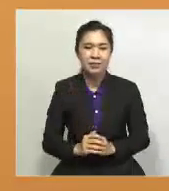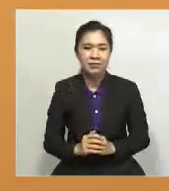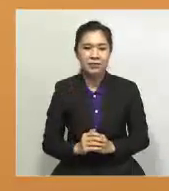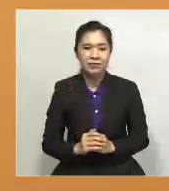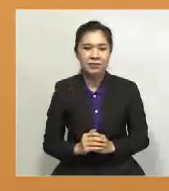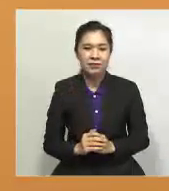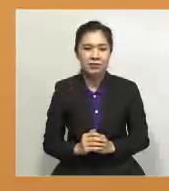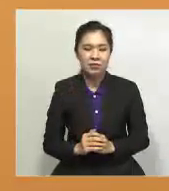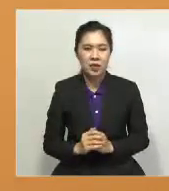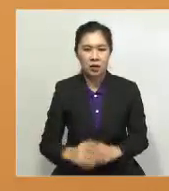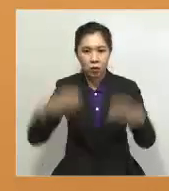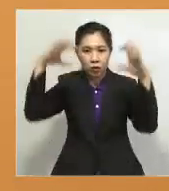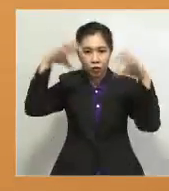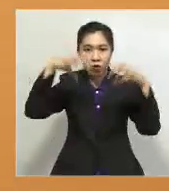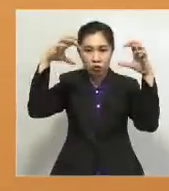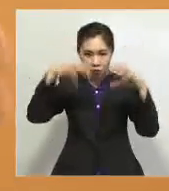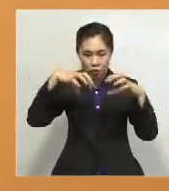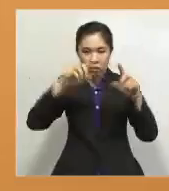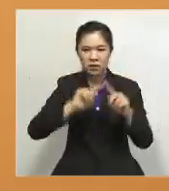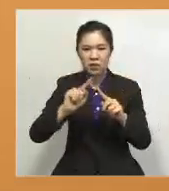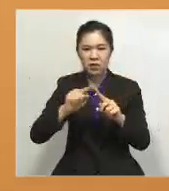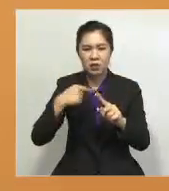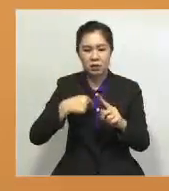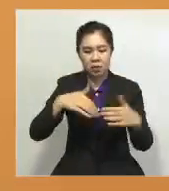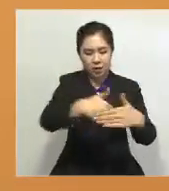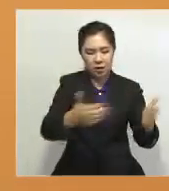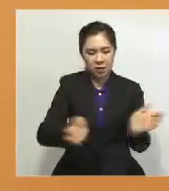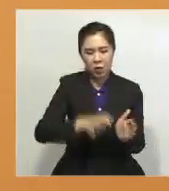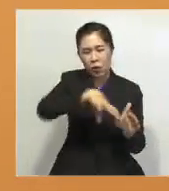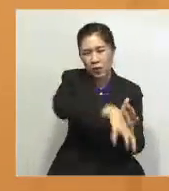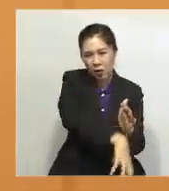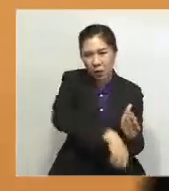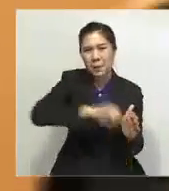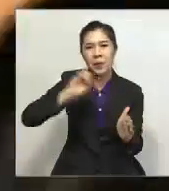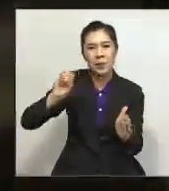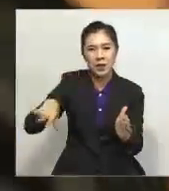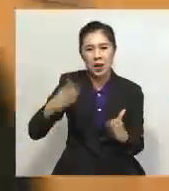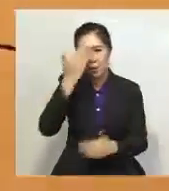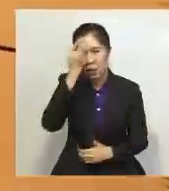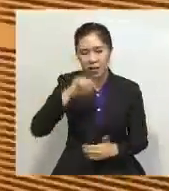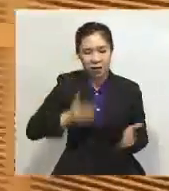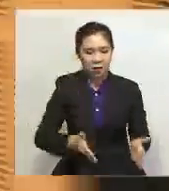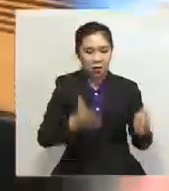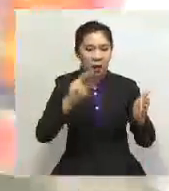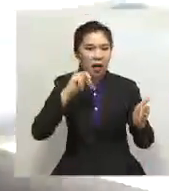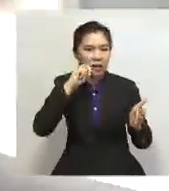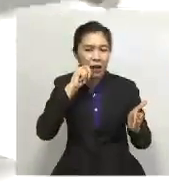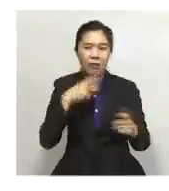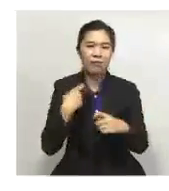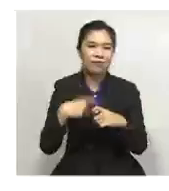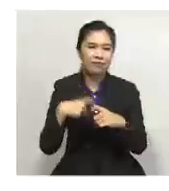วลาฝนตกอะไรอย่างเงี้ยต้องล้วงท่อล้วงถุงพลาสติกตรงนี้ออกเพราะไม่งั้นน้ำมันลงไม่ได้เลย